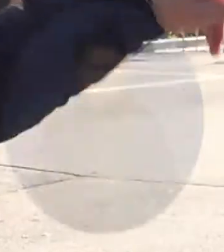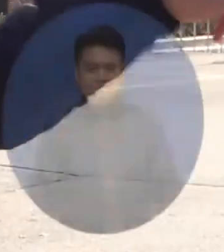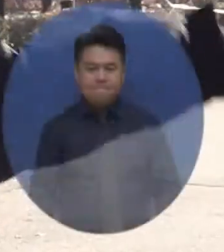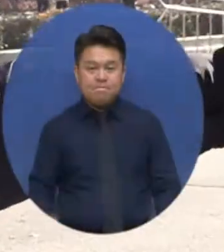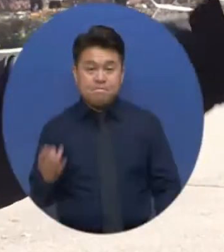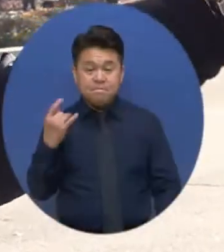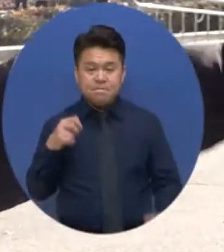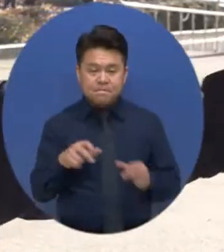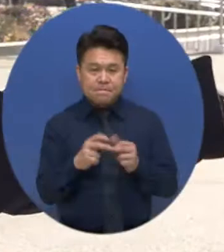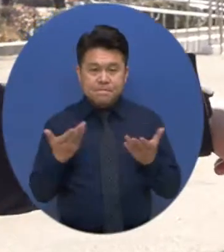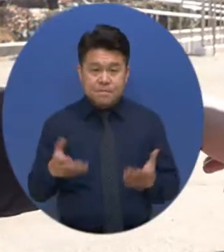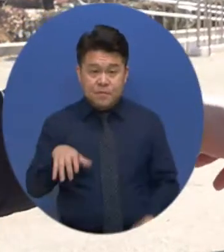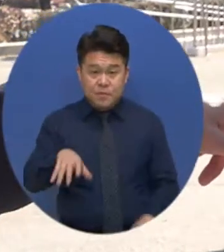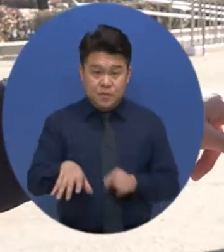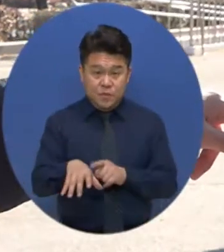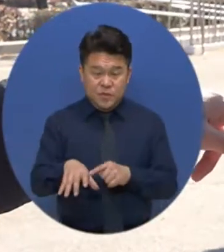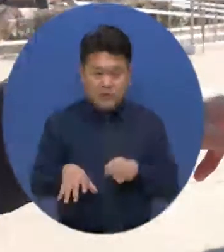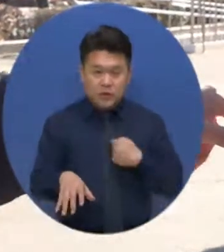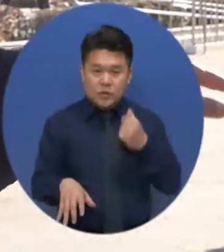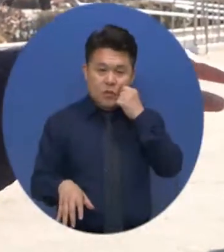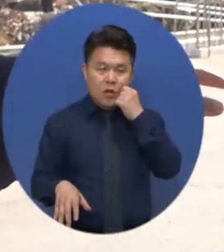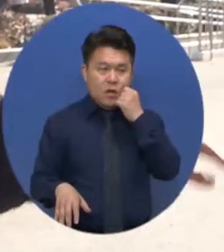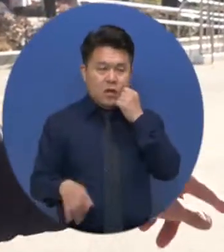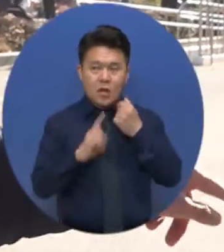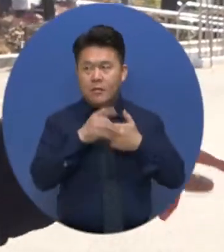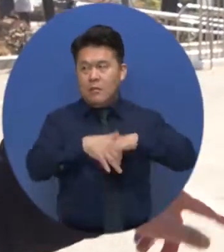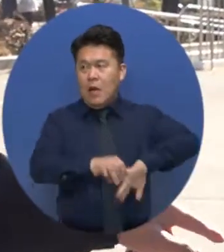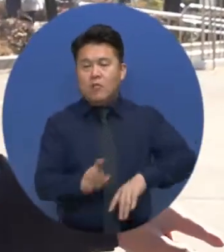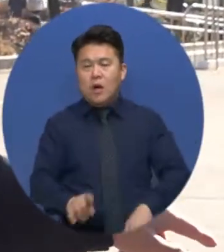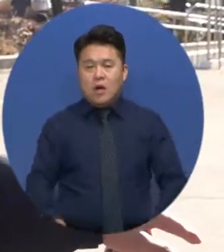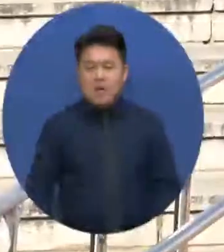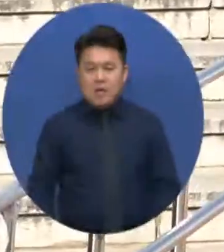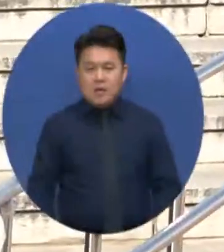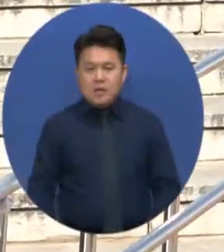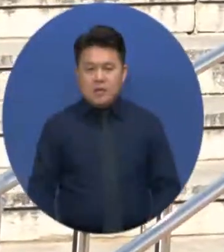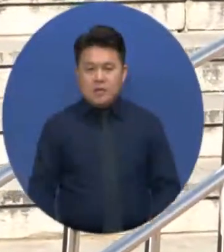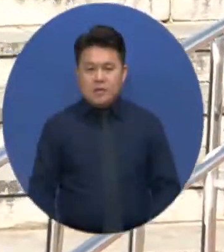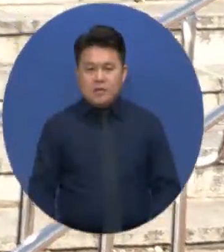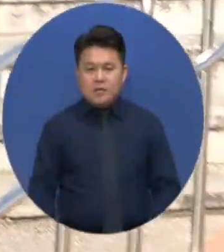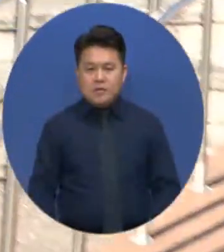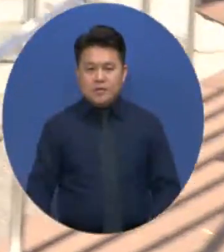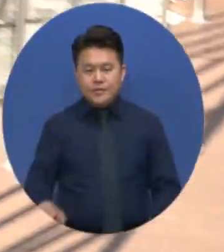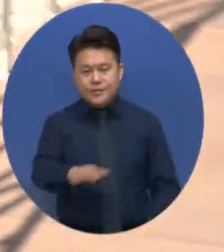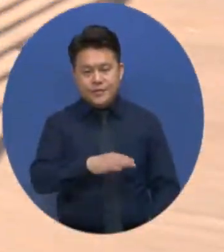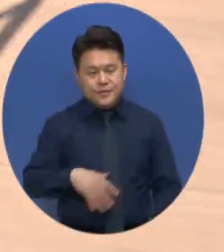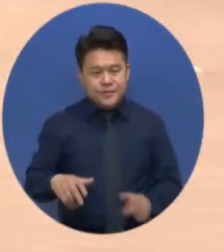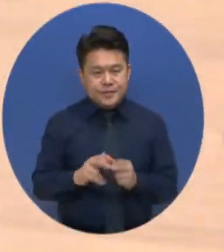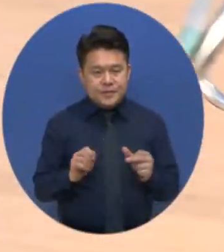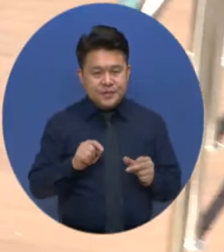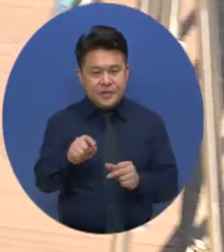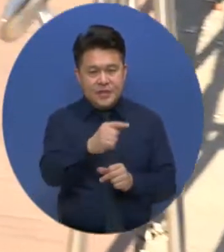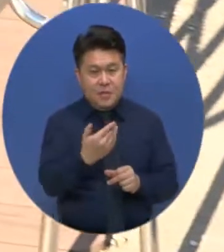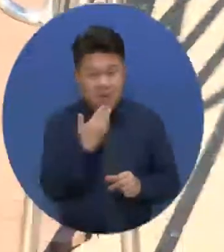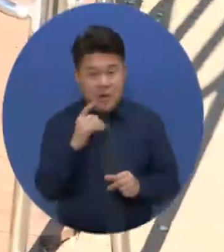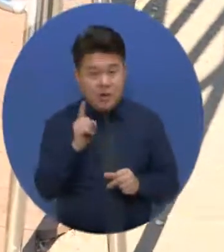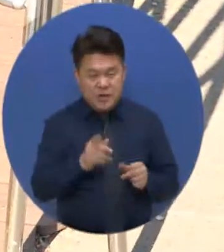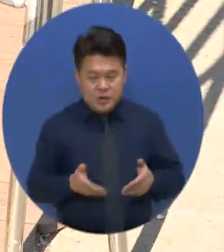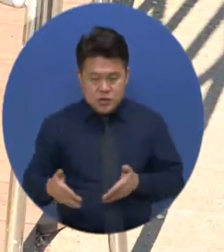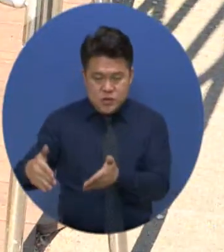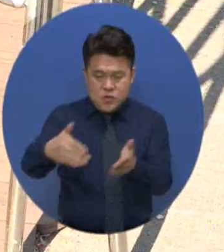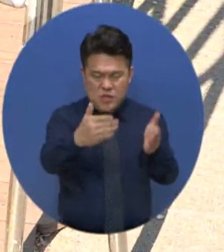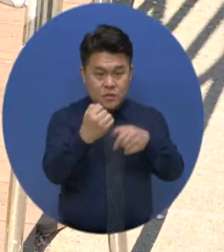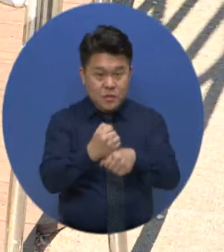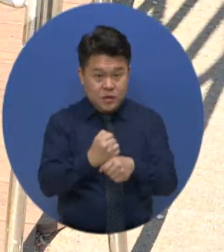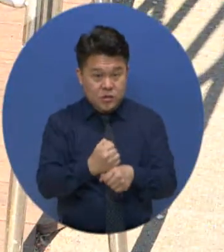여기가 장애인 휴게실이 여기인데 장애인이 혼자서 못 온다가 말이 안 되니까 이거를 우리가 좀 올 수 있게 다른 데다